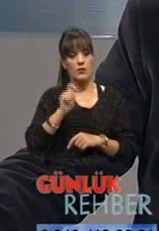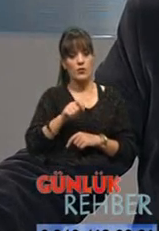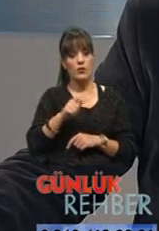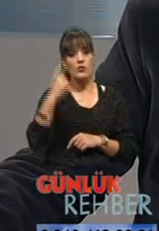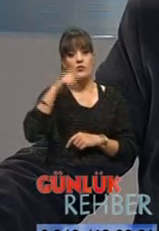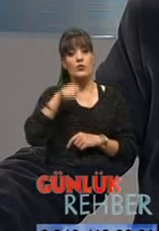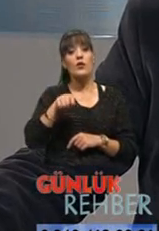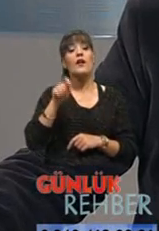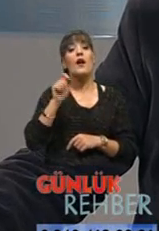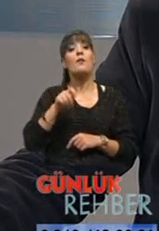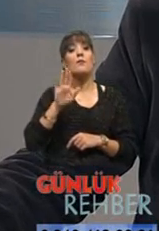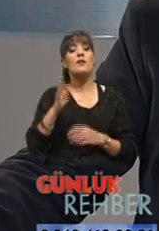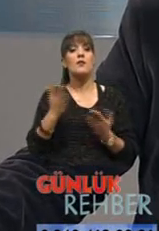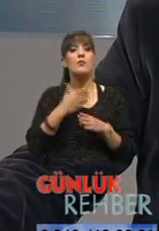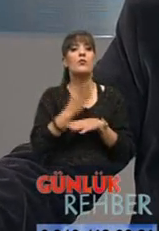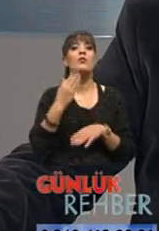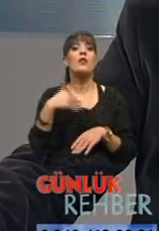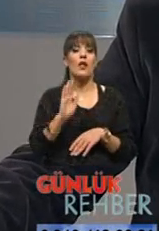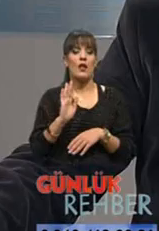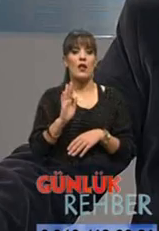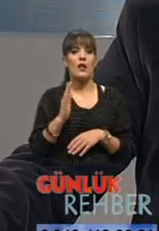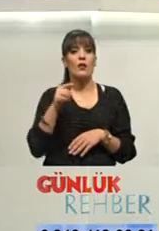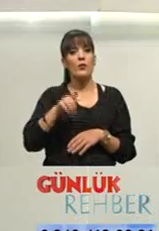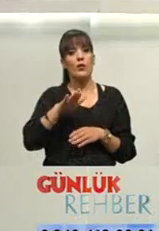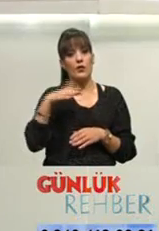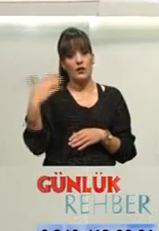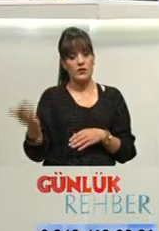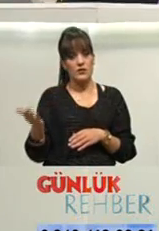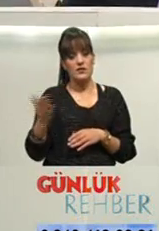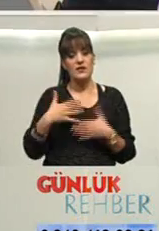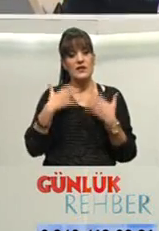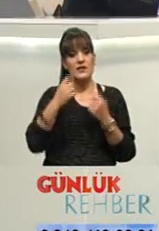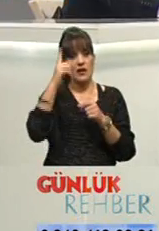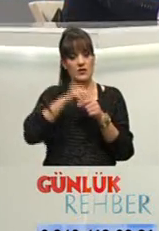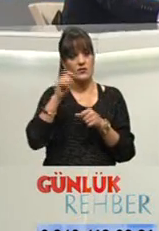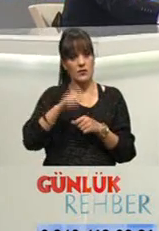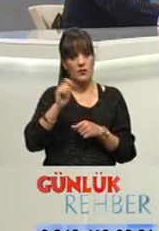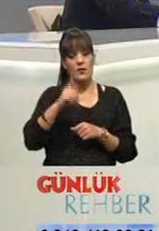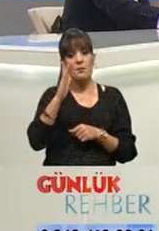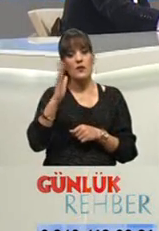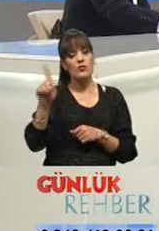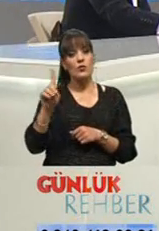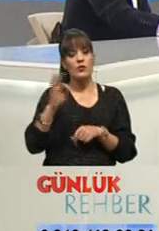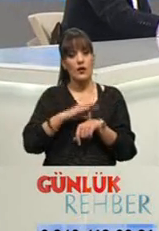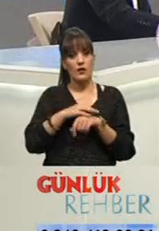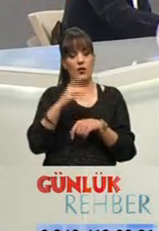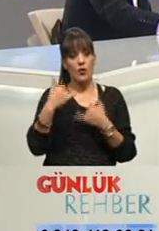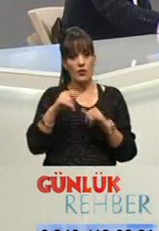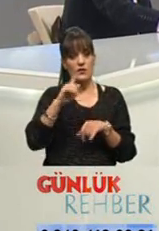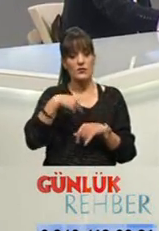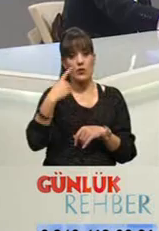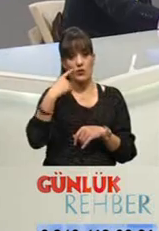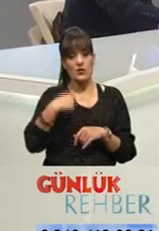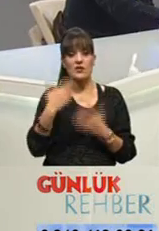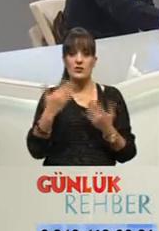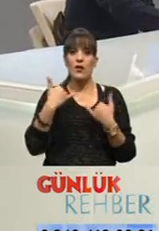Yani çünkü bunları yapmazlarsa zaten mümkün değil. Yani bunun dışında sağlık amaçlı yapanlar 5-10 dakika oynadıklarında zaten